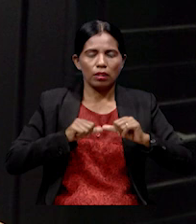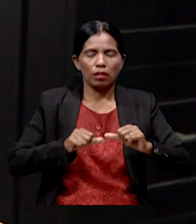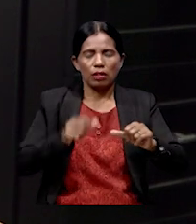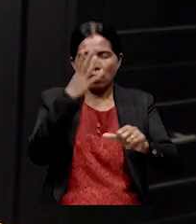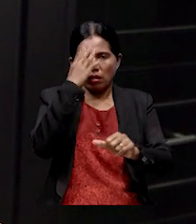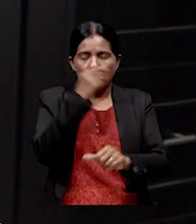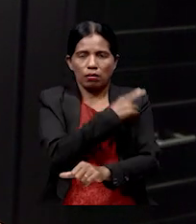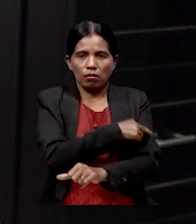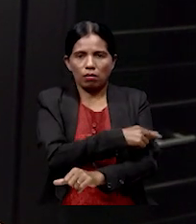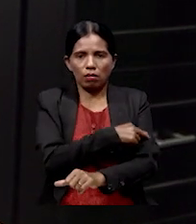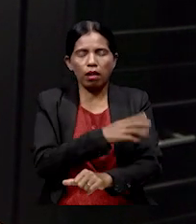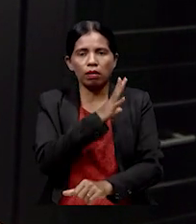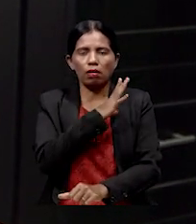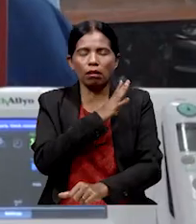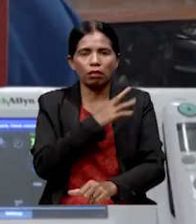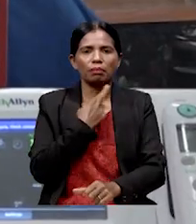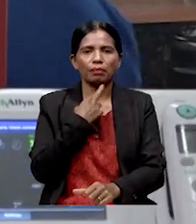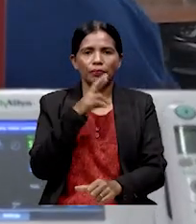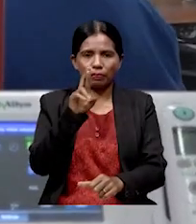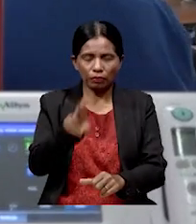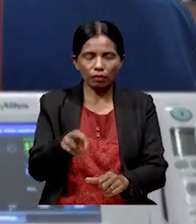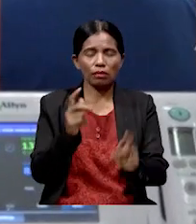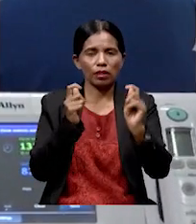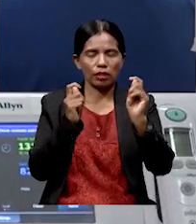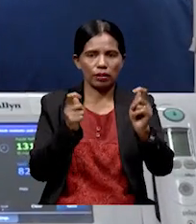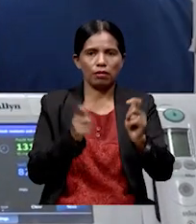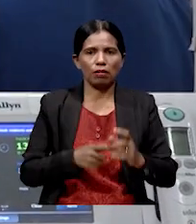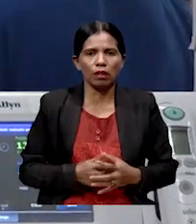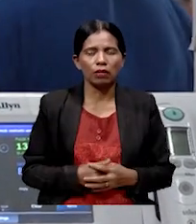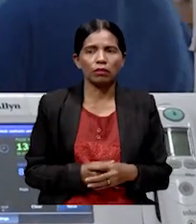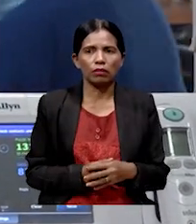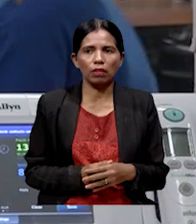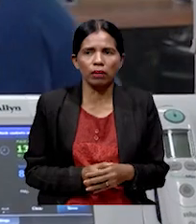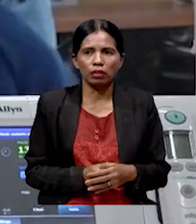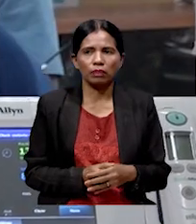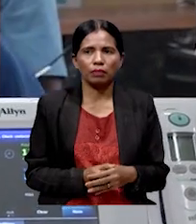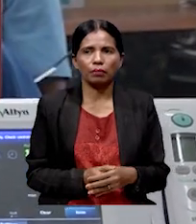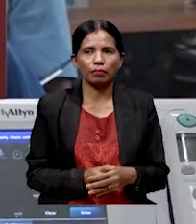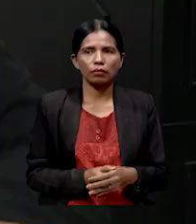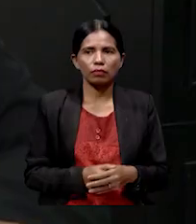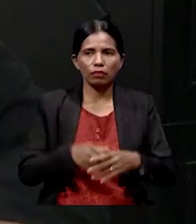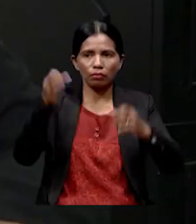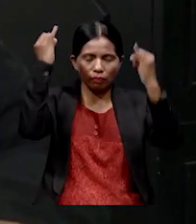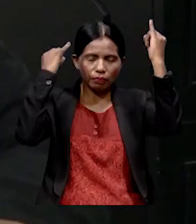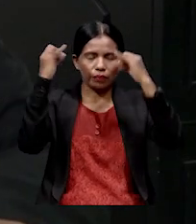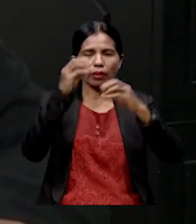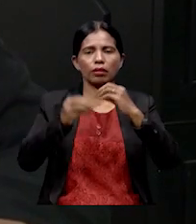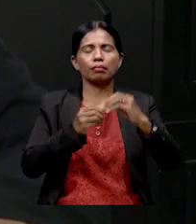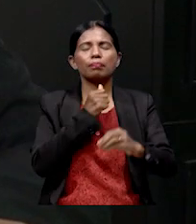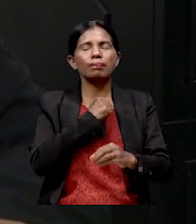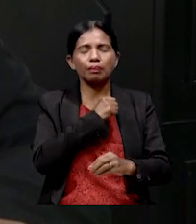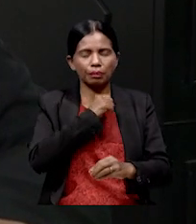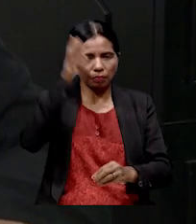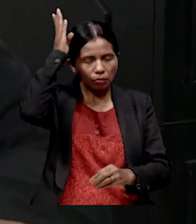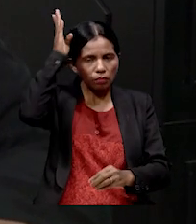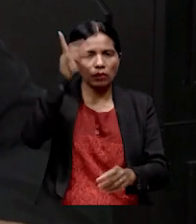i hospital, hodi hein resultado teste ka CT scan. Informasaun konoba amu bispo, nebe maka loos duni